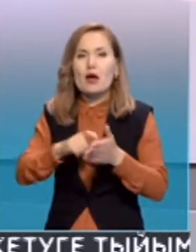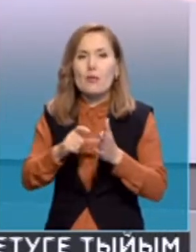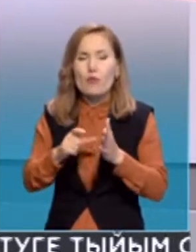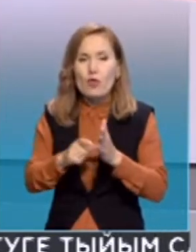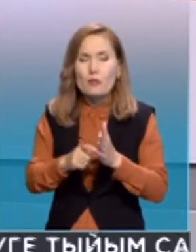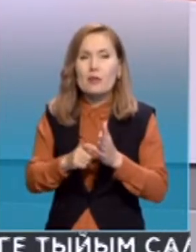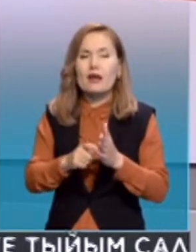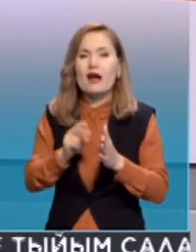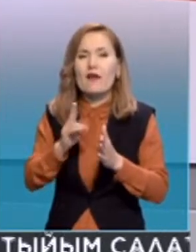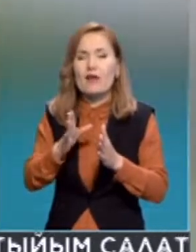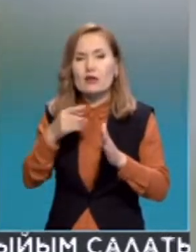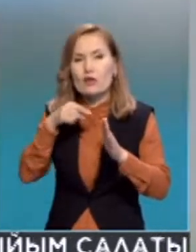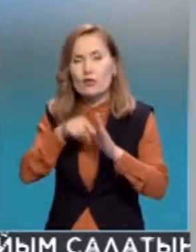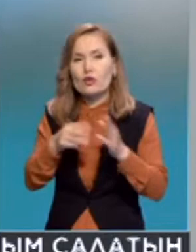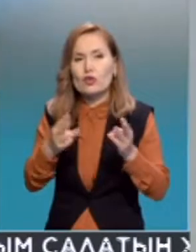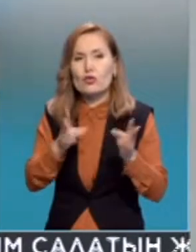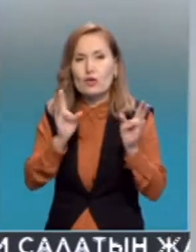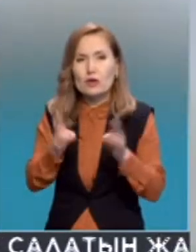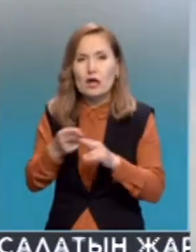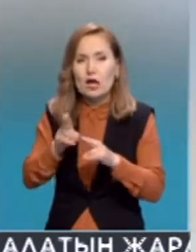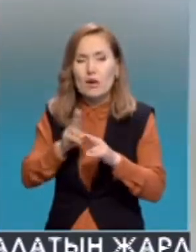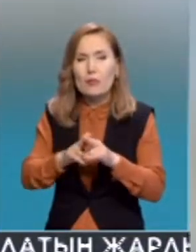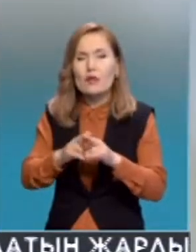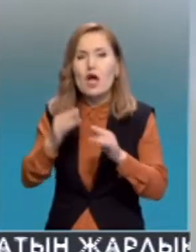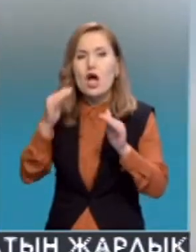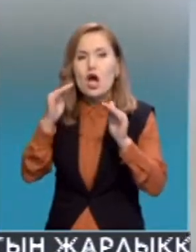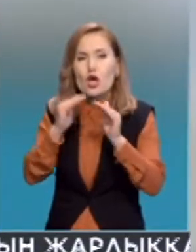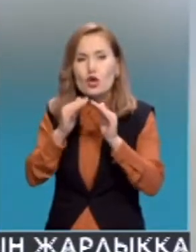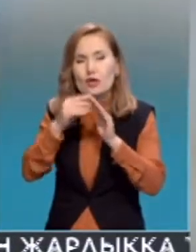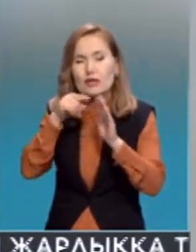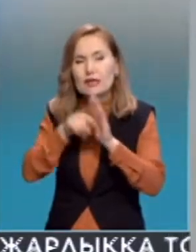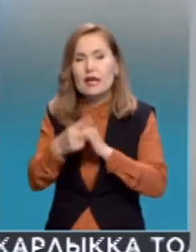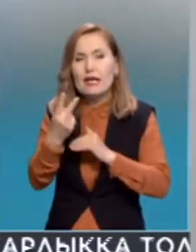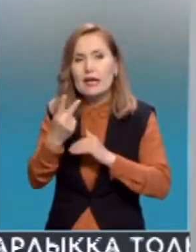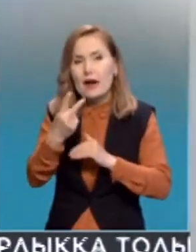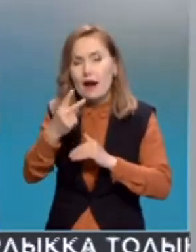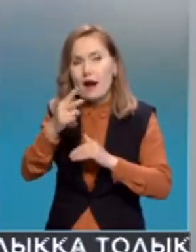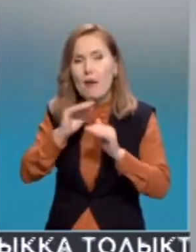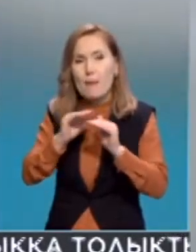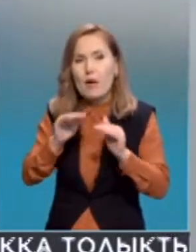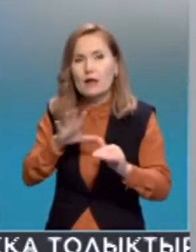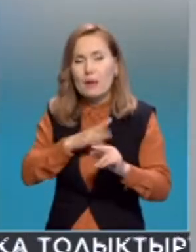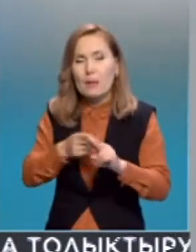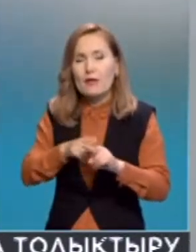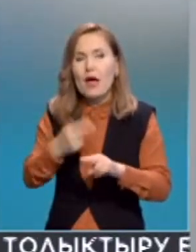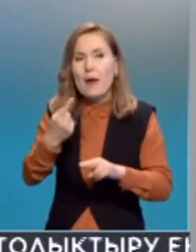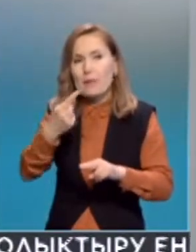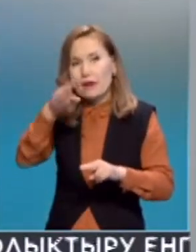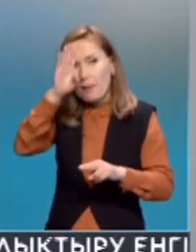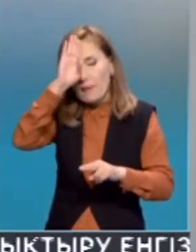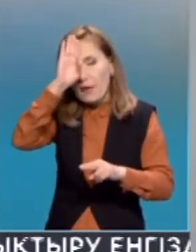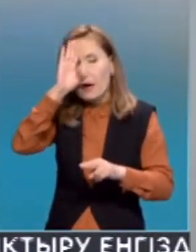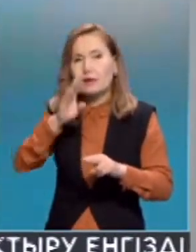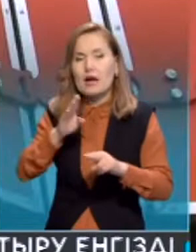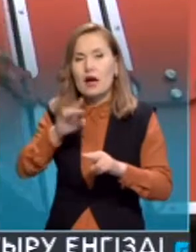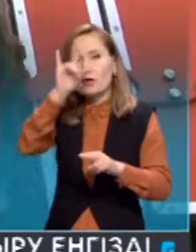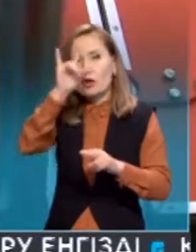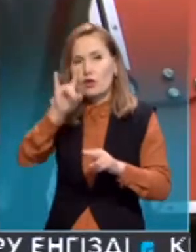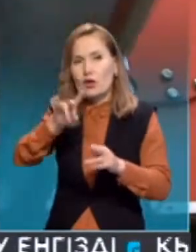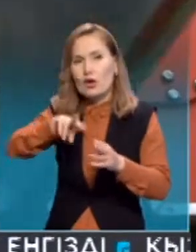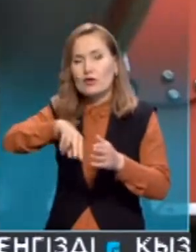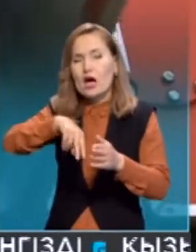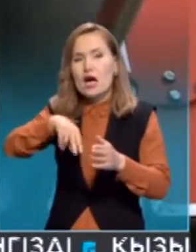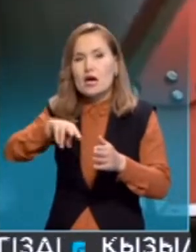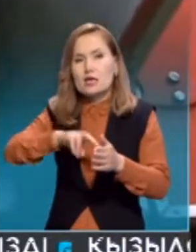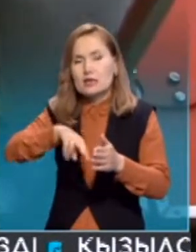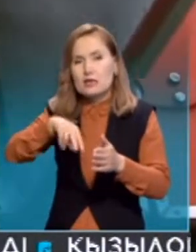өрт шыққан. Қызыл жалын тұтанғанда үй ішінде 2 жасөспірім болған. Оның біреуі қорыққаннан терезеден секіріп кетіп ауруханада көз жұмды.